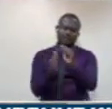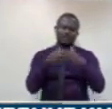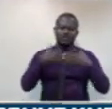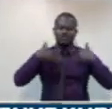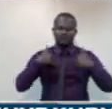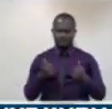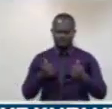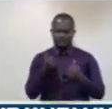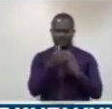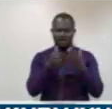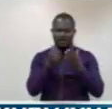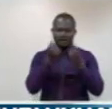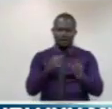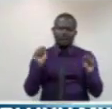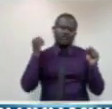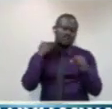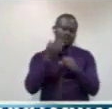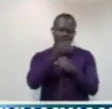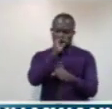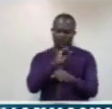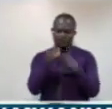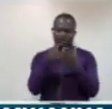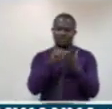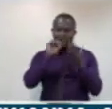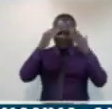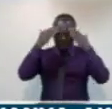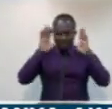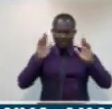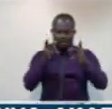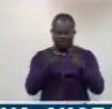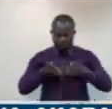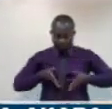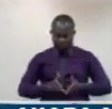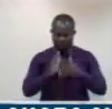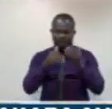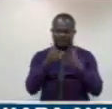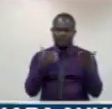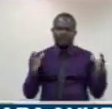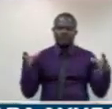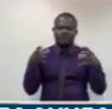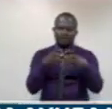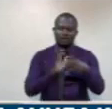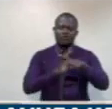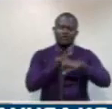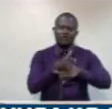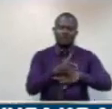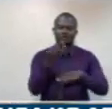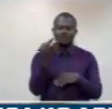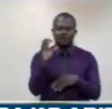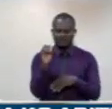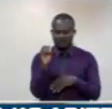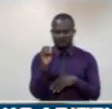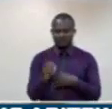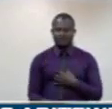buzima Abana barokotse genocide yakorewe abatutsi bataramenye inkomoko yabo bamaze kwihuza bagera kuri 30